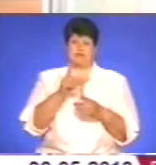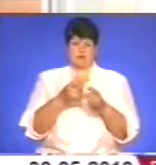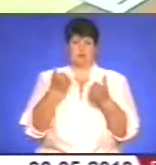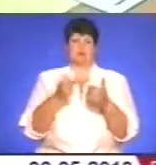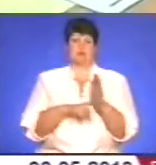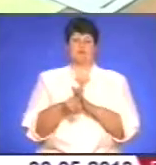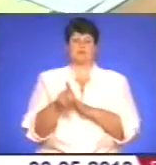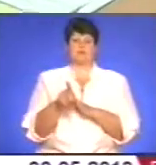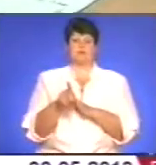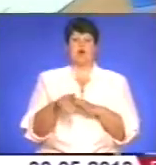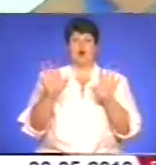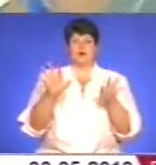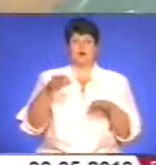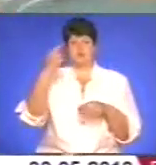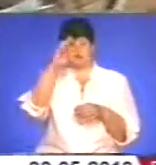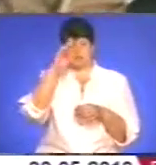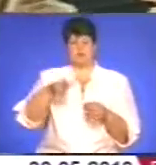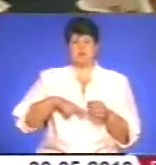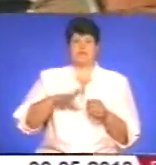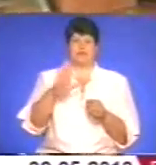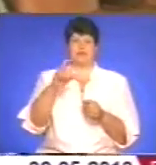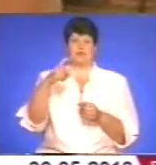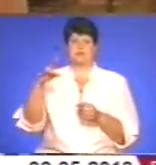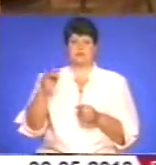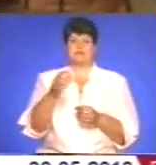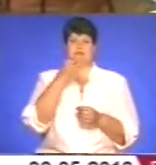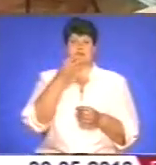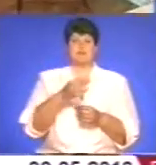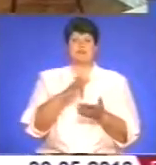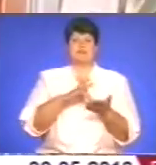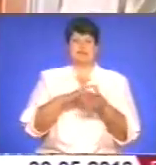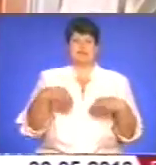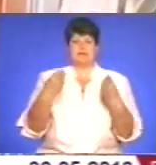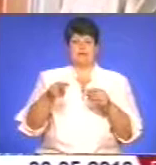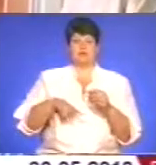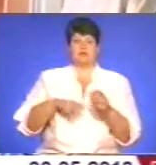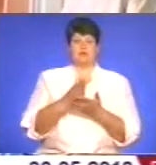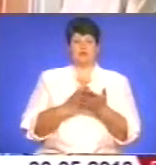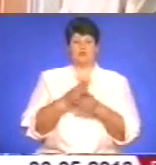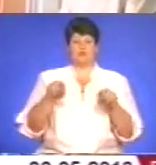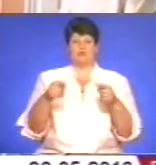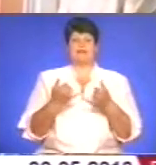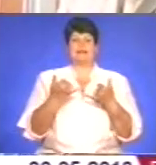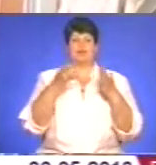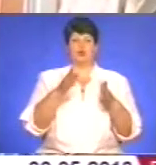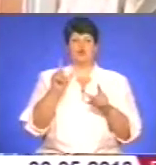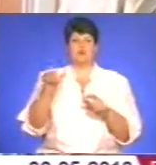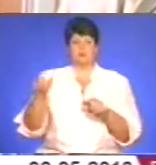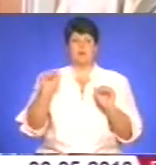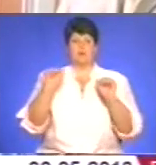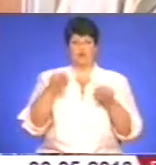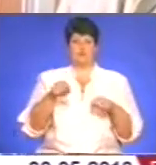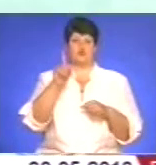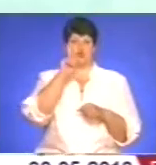по області. Голова облдержадміністрації Валентин Хоптян зазначив, що центри надання адміністративних послуг створені для того, щоб громадяни могли